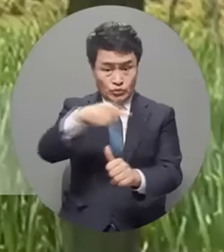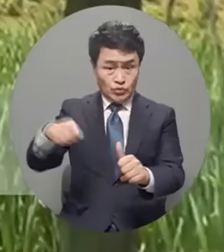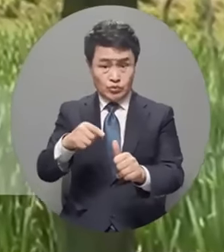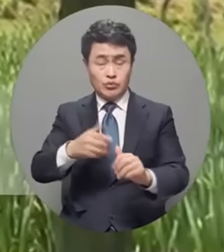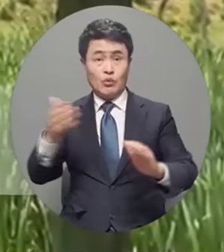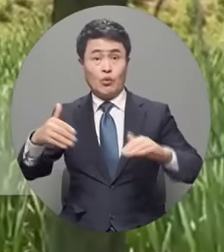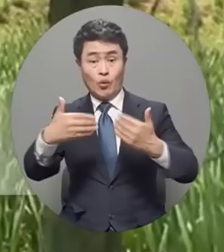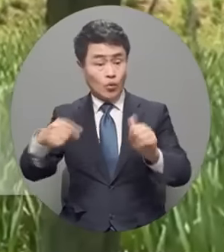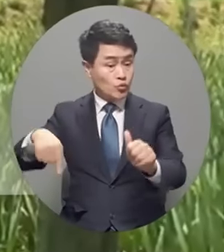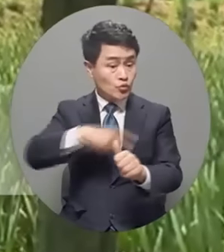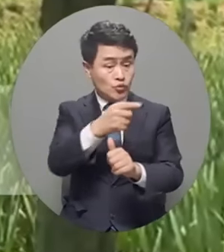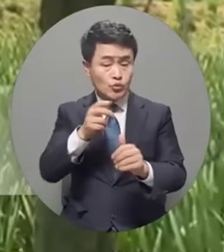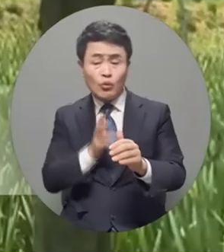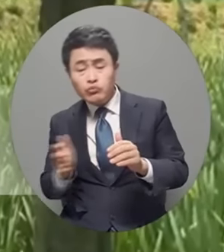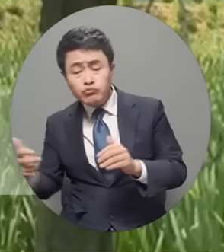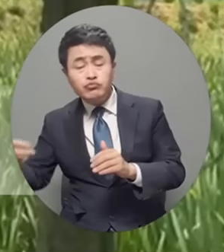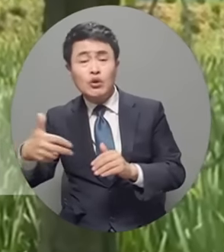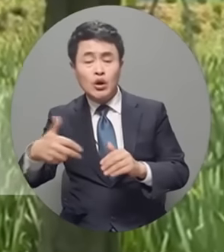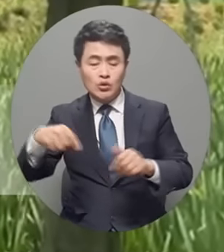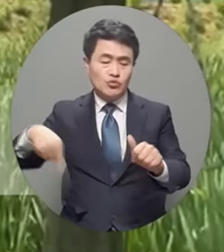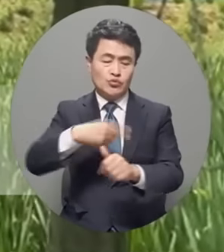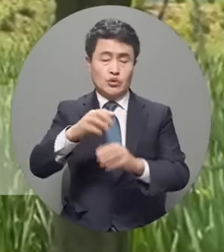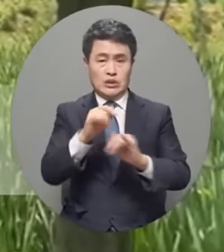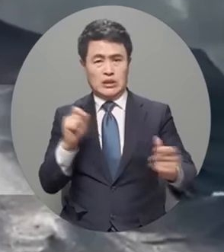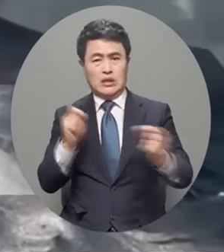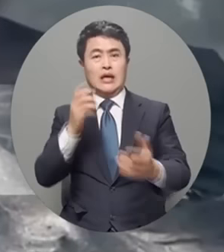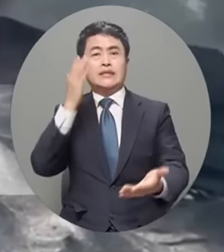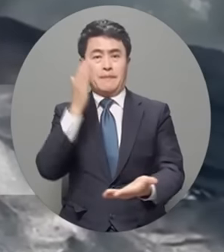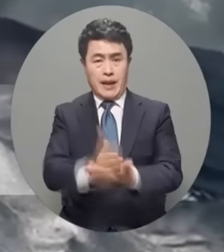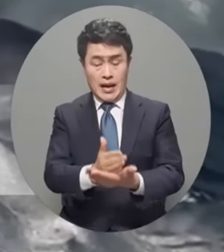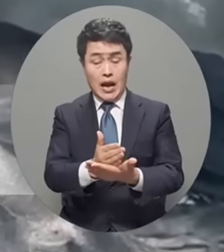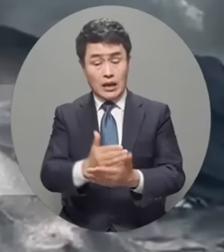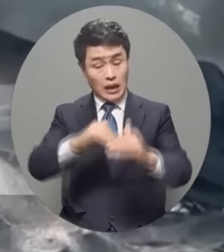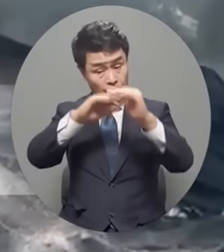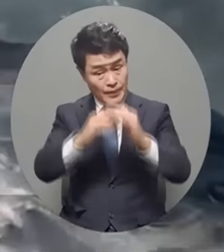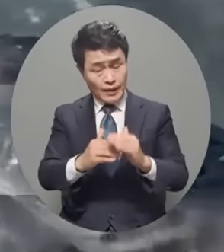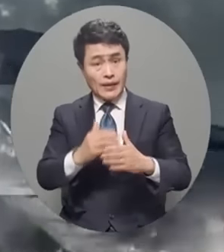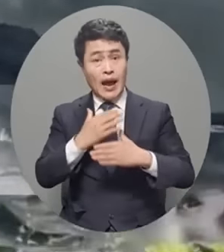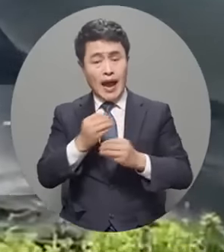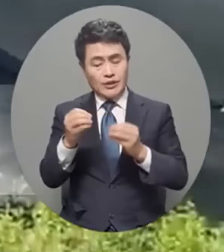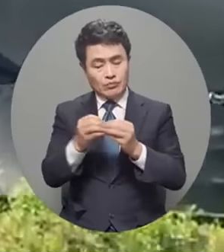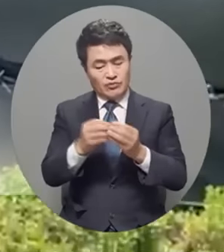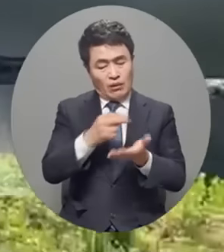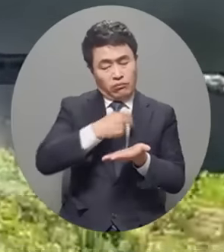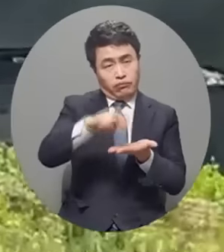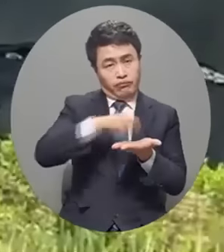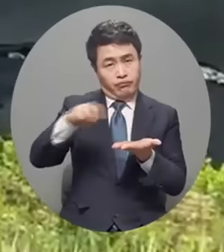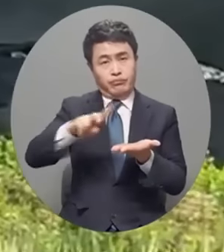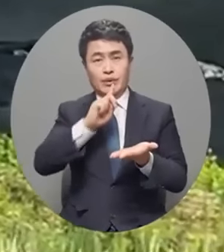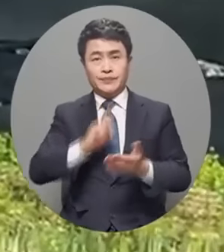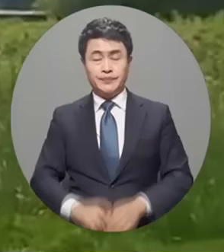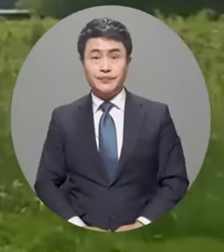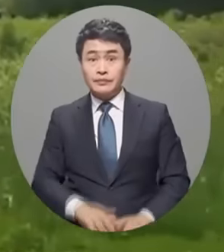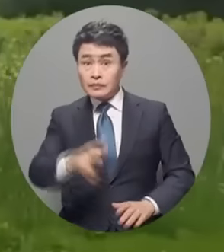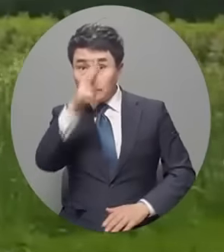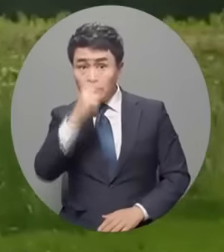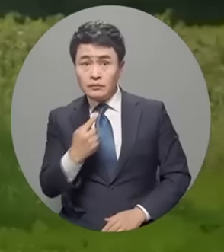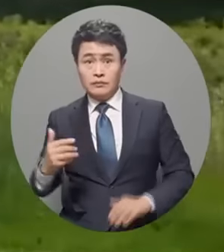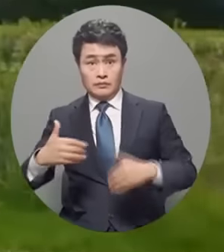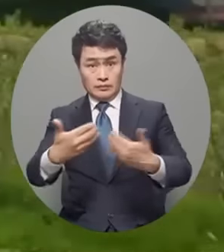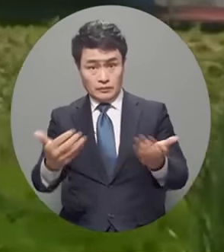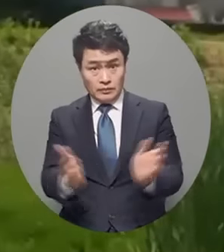건물 주변 도로를 우회하고 주변 시민은 접근을 금지해달라는 내용의 안전 문자를 발송했습니다. 경찰과